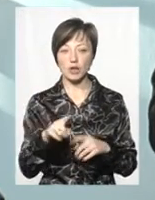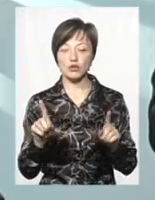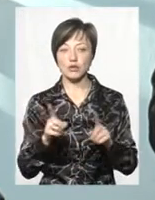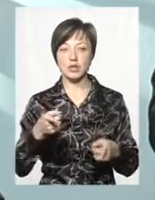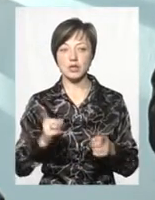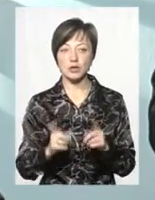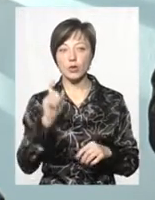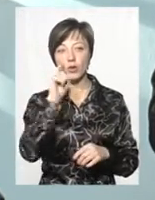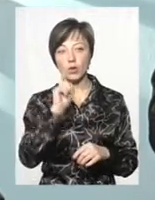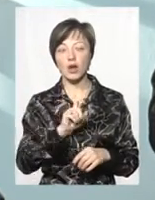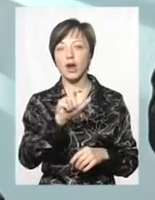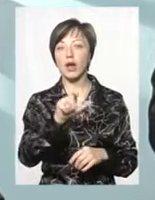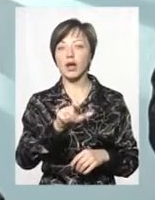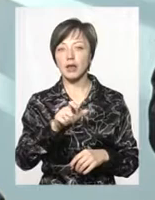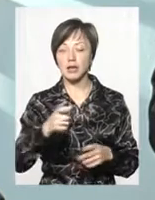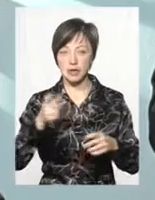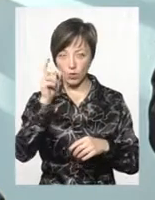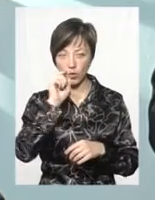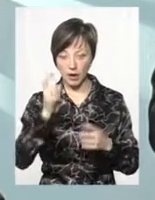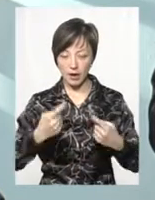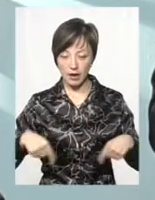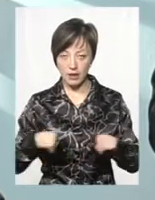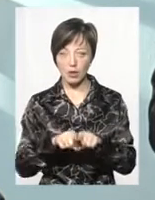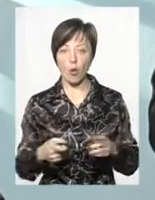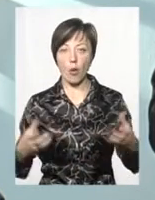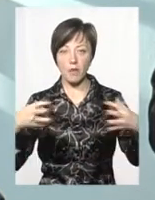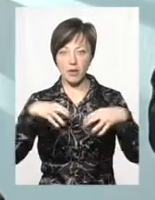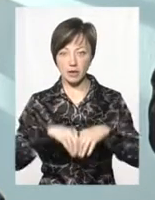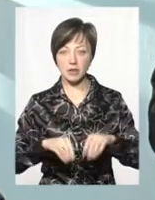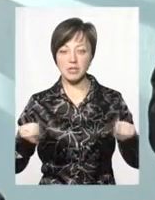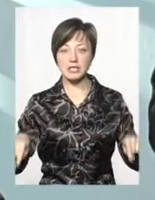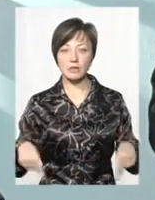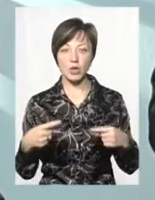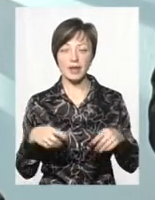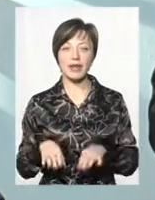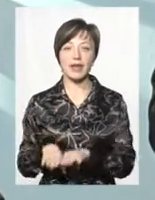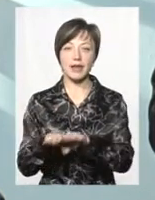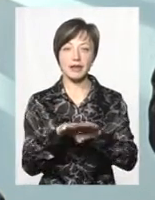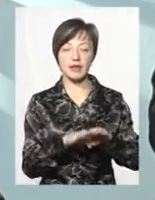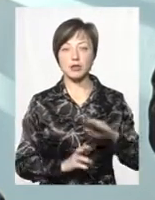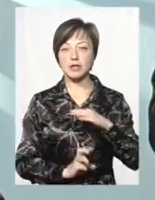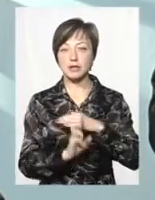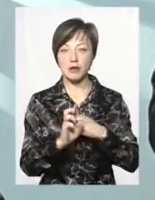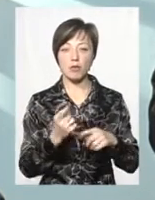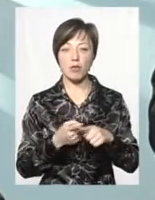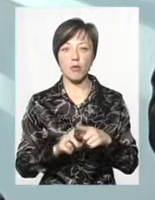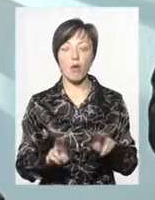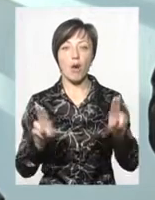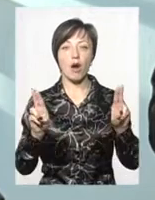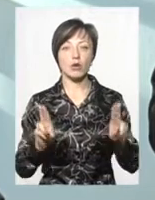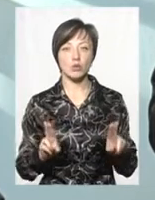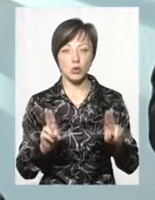дійсно Україні нарешті об'єднатися і створити єдину церкву. по церковних канонах, як я